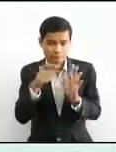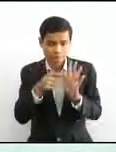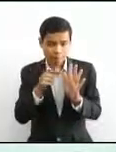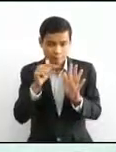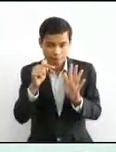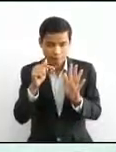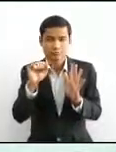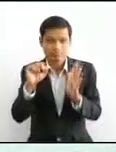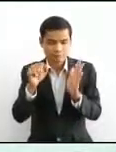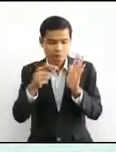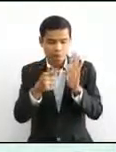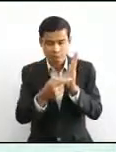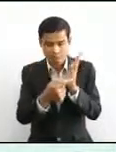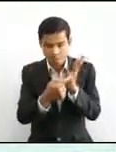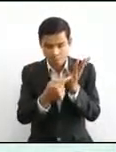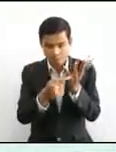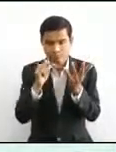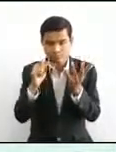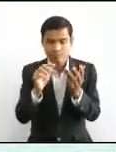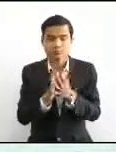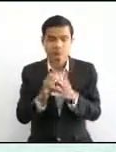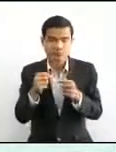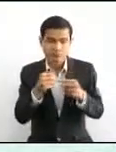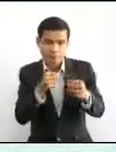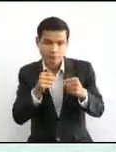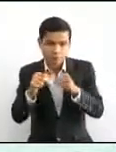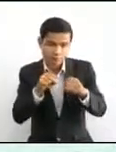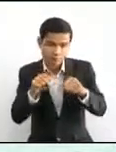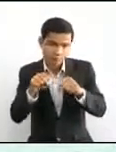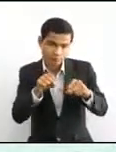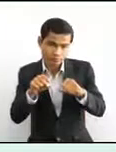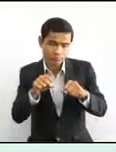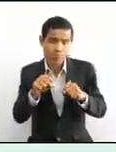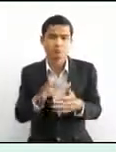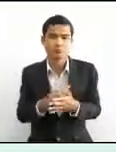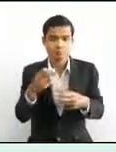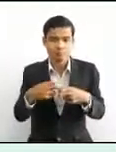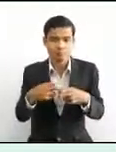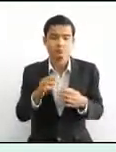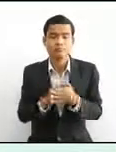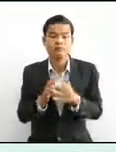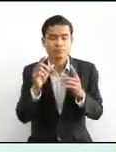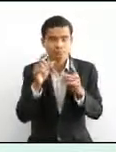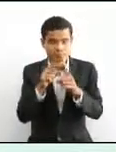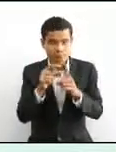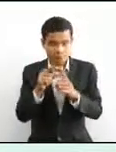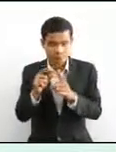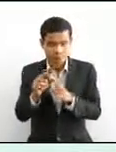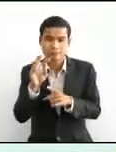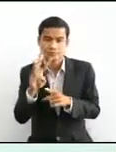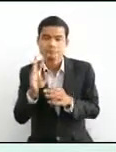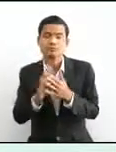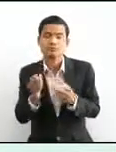tành. Chà, chà con đã thua ban kịch tập tiếng nhỉ. Tiếng bay phía, đây nhạc rưu ở con sơ xê